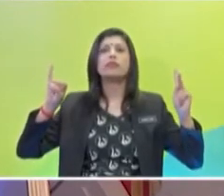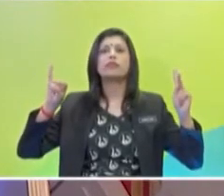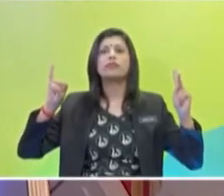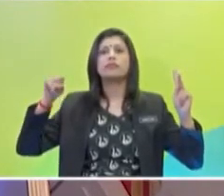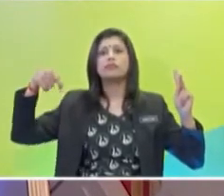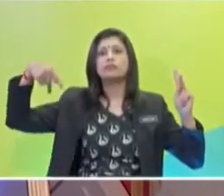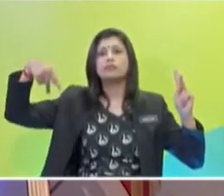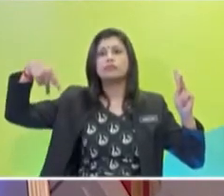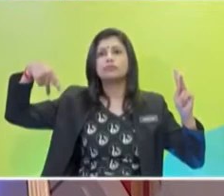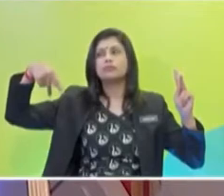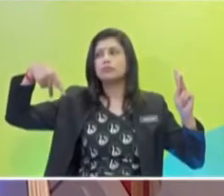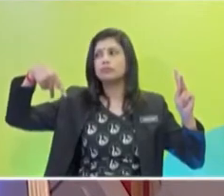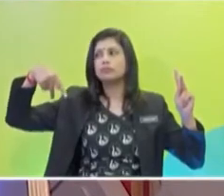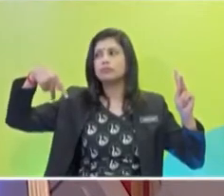P,